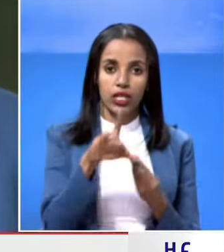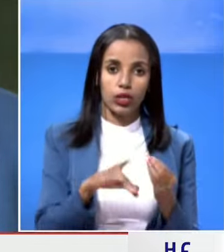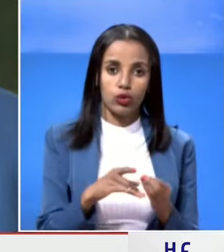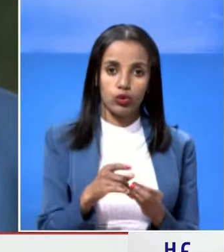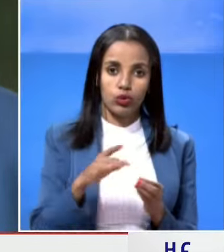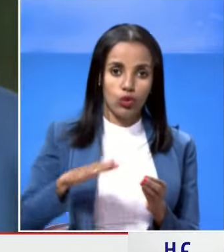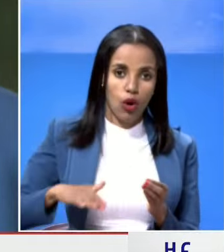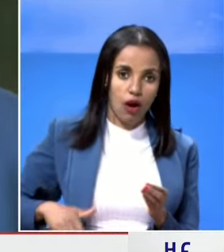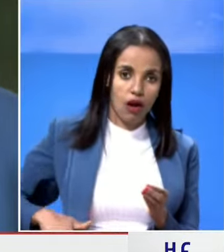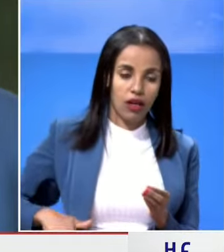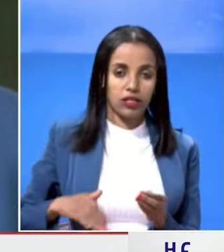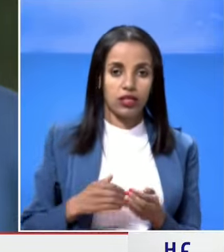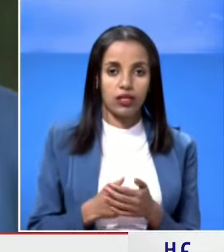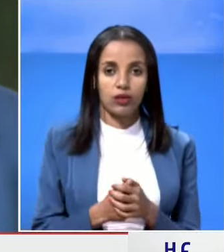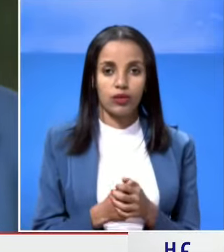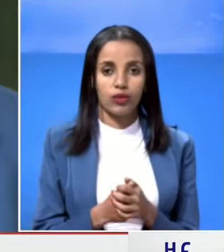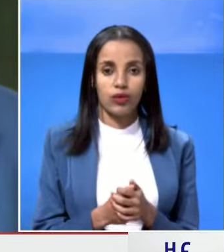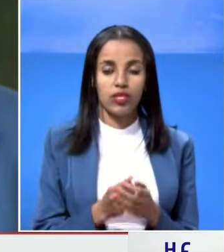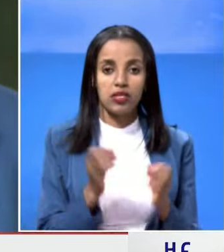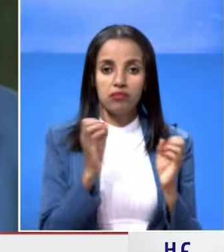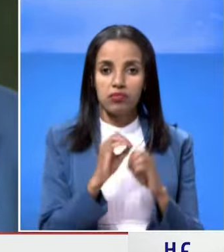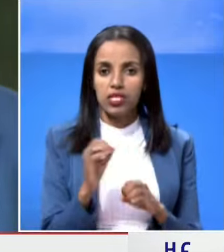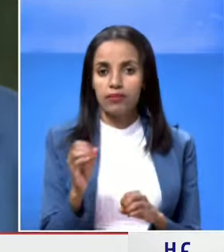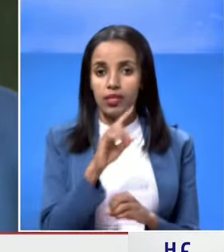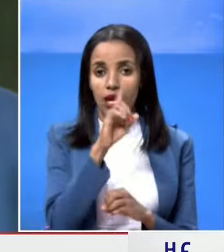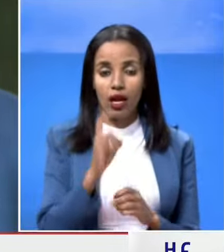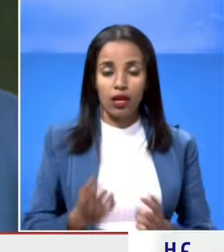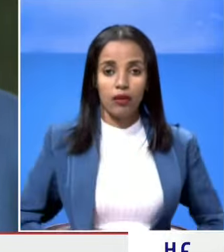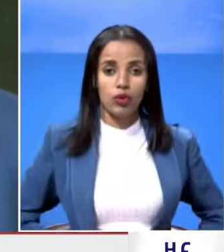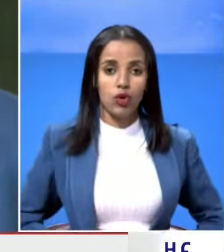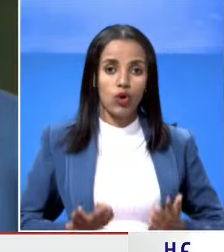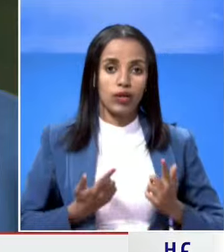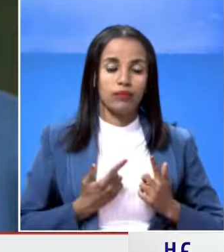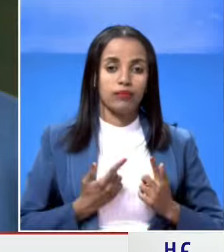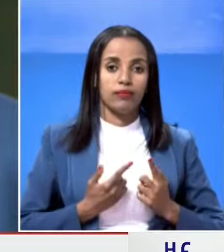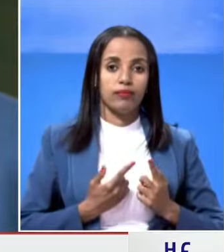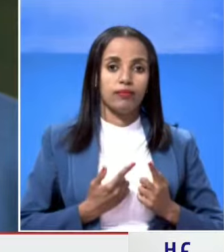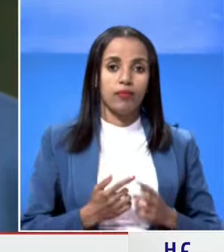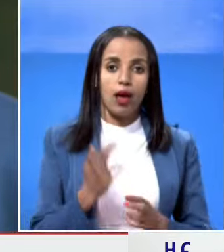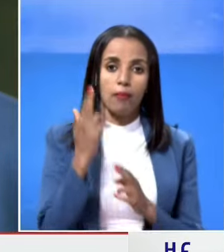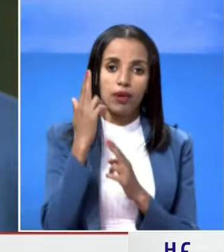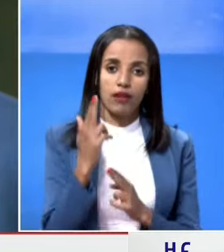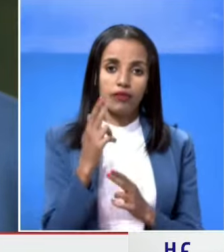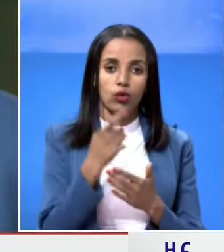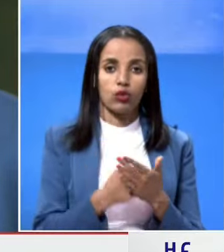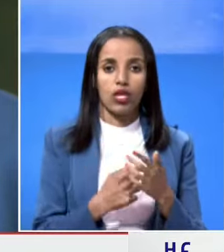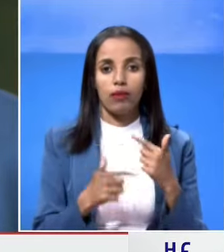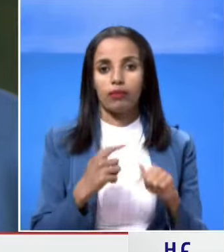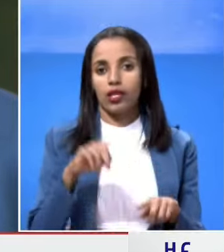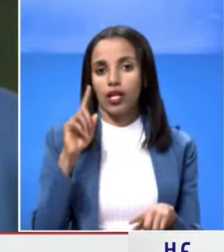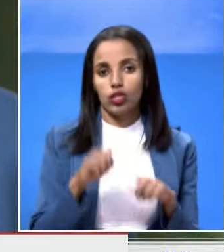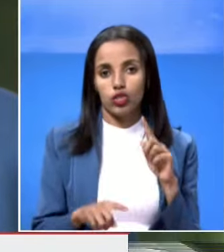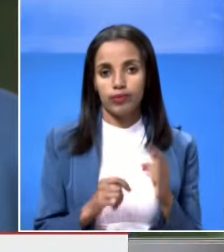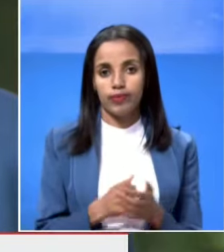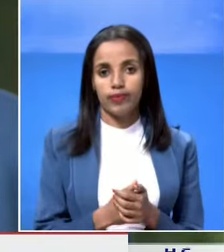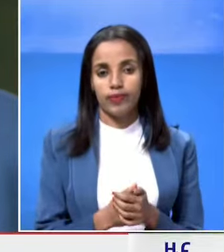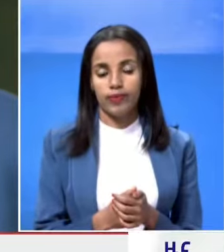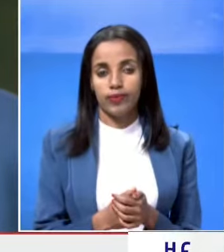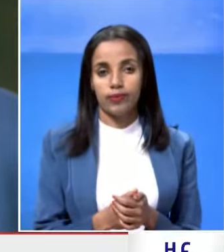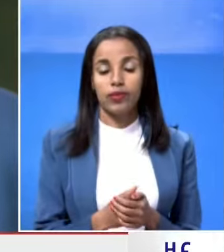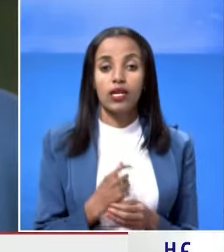ነው። ምንም ይሁን ምንም ጥያቄ ቢኖርም በነፍጥ ውጤት ማምጣት አይችልም።